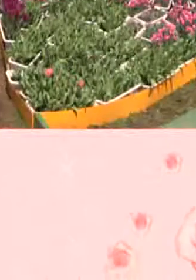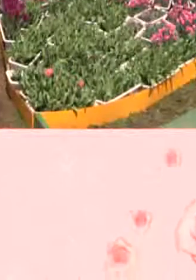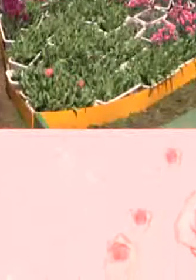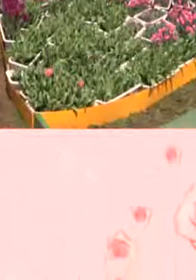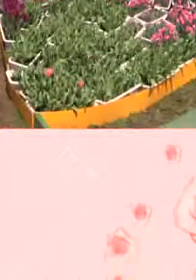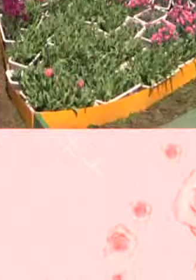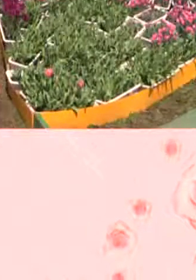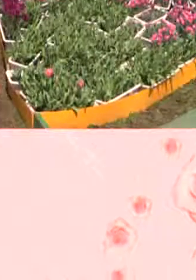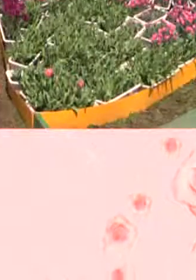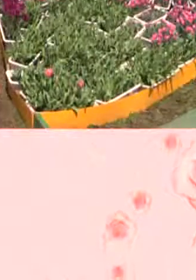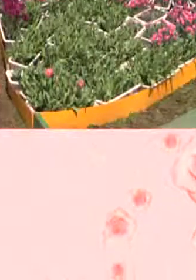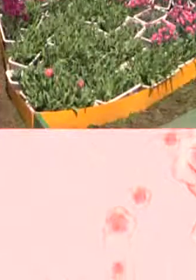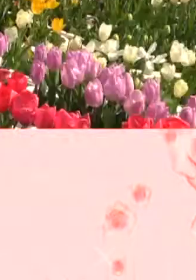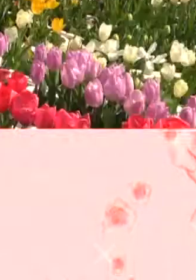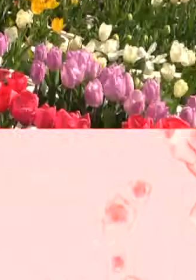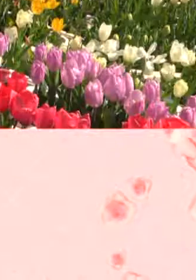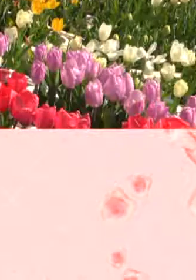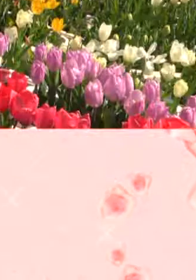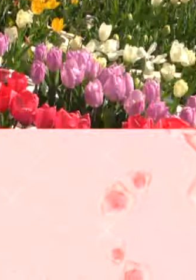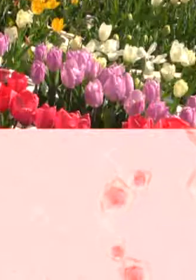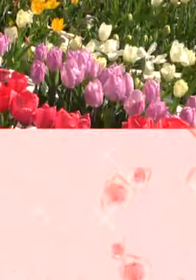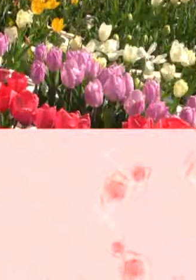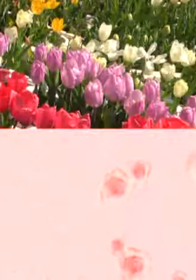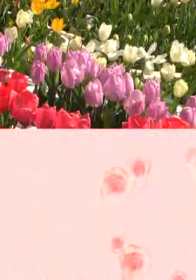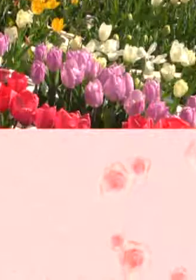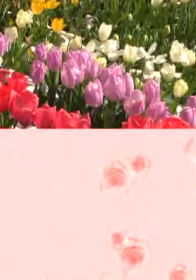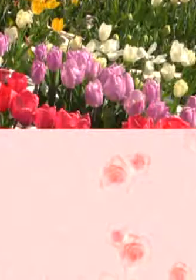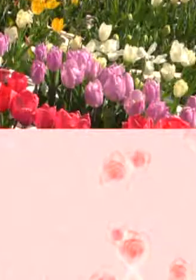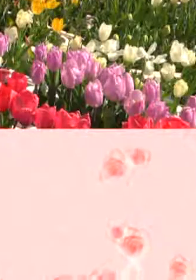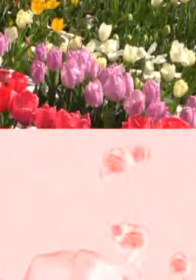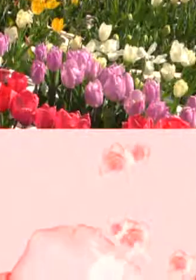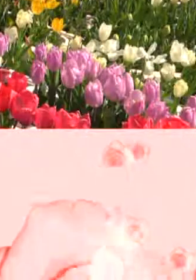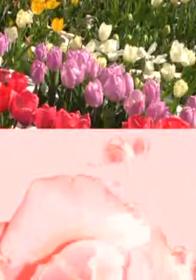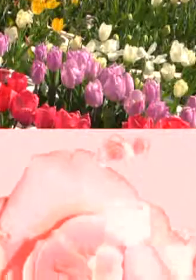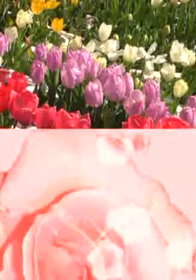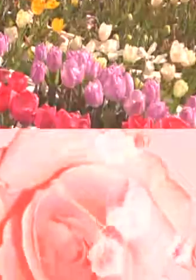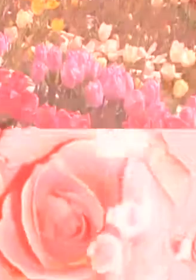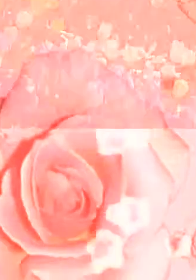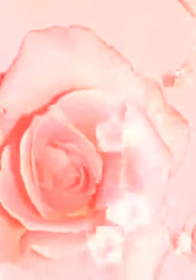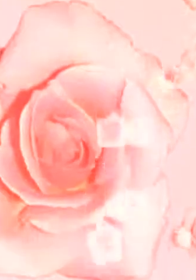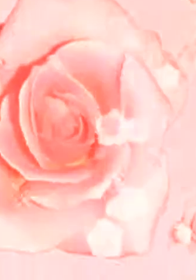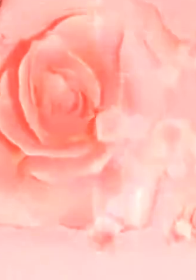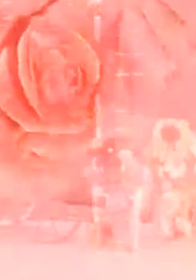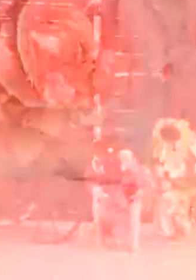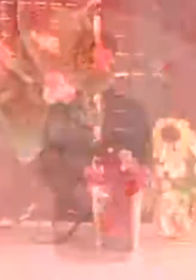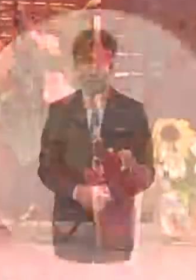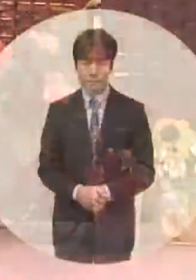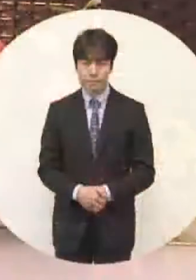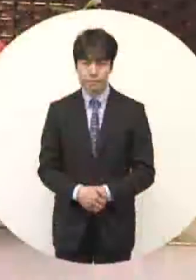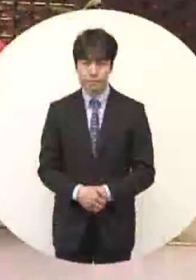越谷トピックスは、これから行われるイベントをご紹介します。